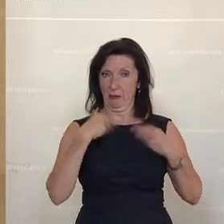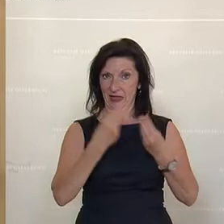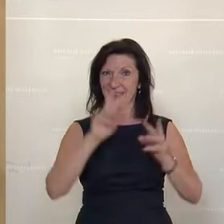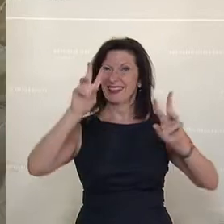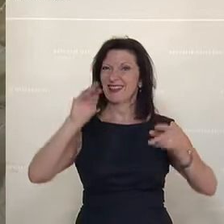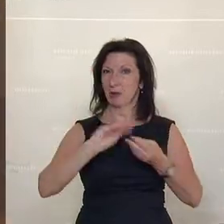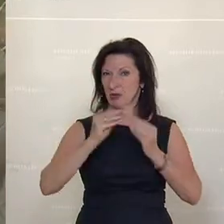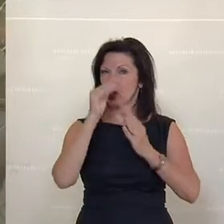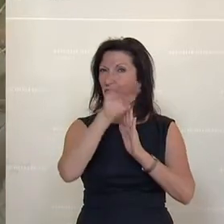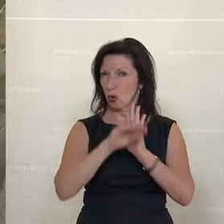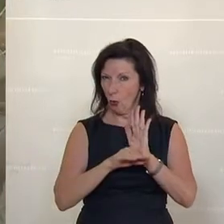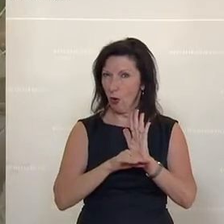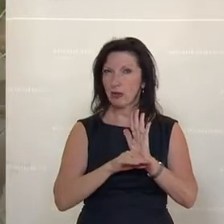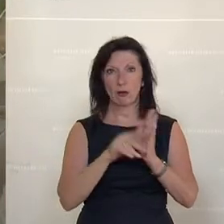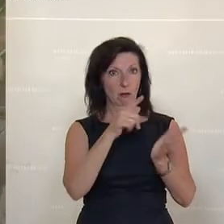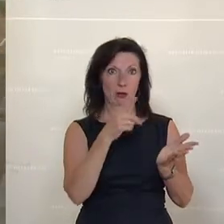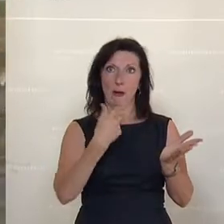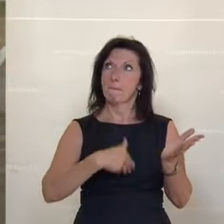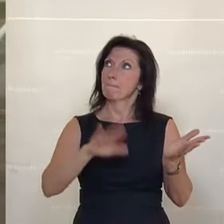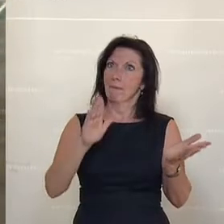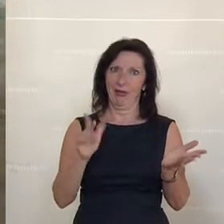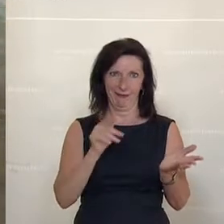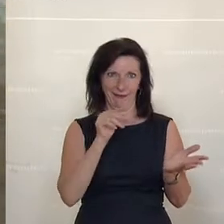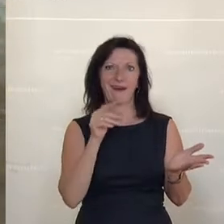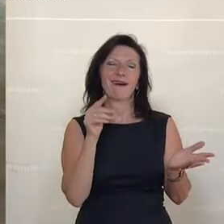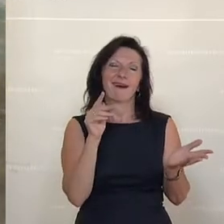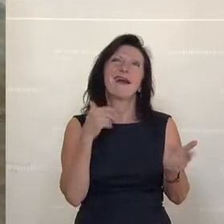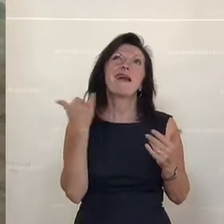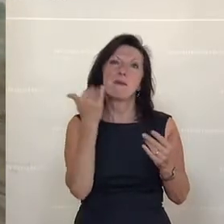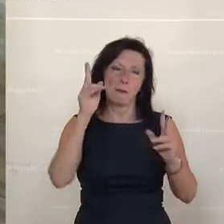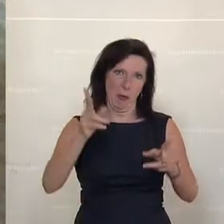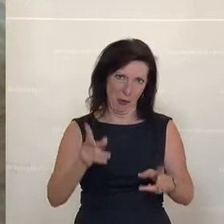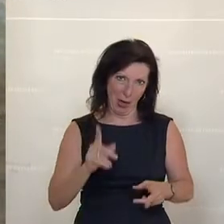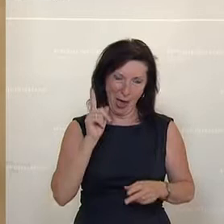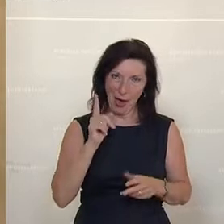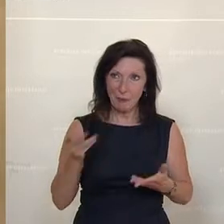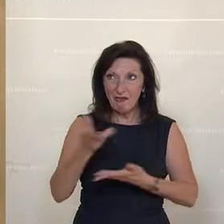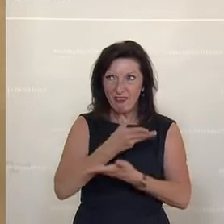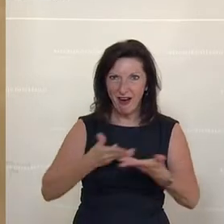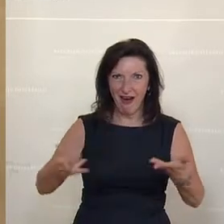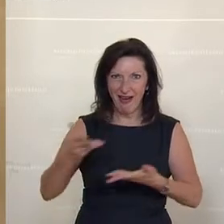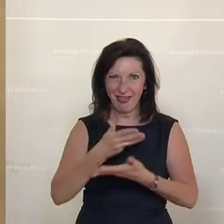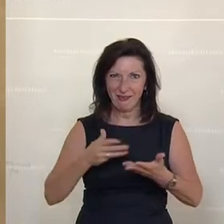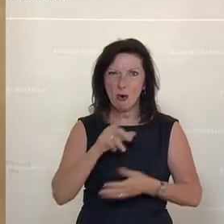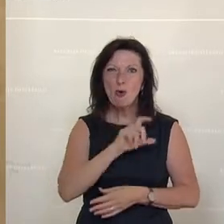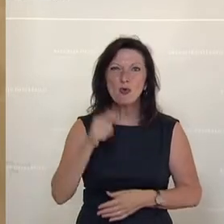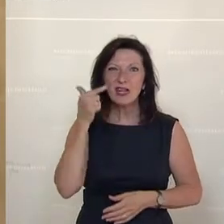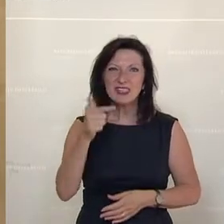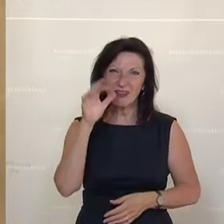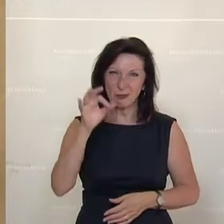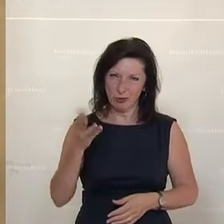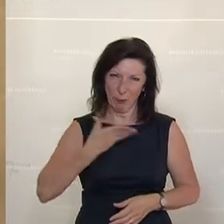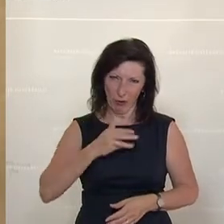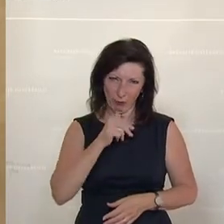Geschäftsordnung, und mehr kann man immer haben. Ja. Aber es ist klar, in einer Verhandlung bekommt man niemals 120%, in Wahrheit auch